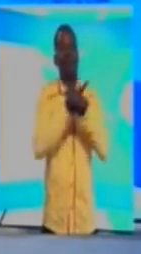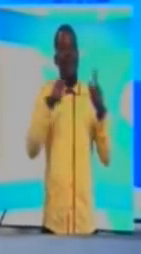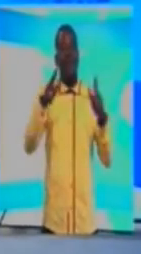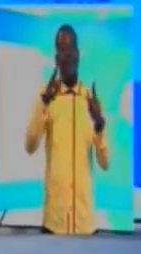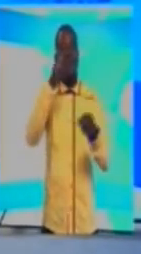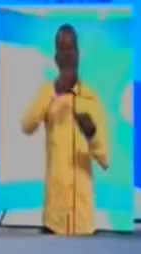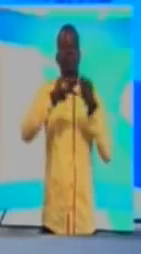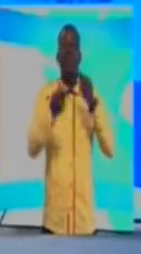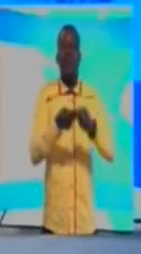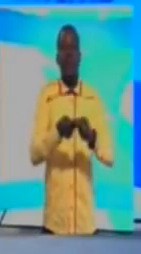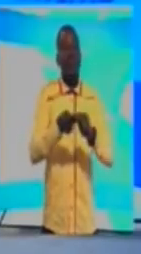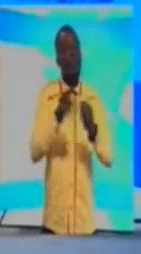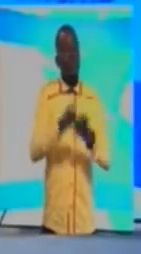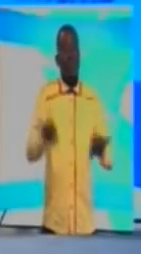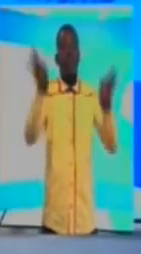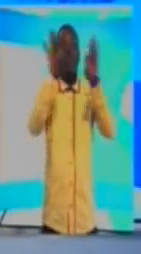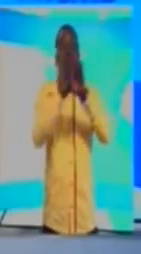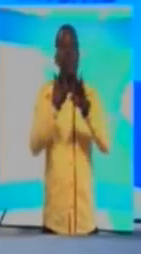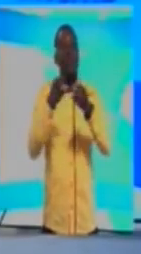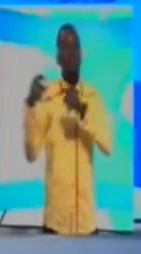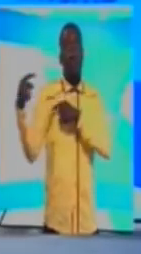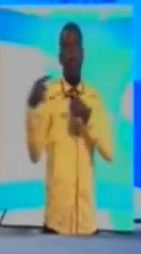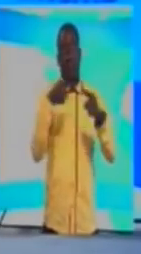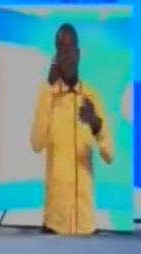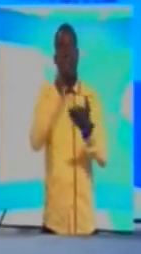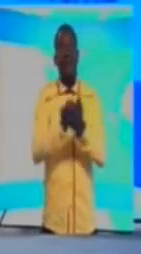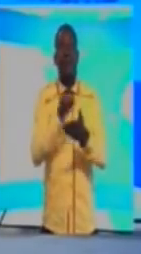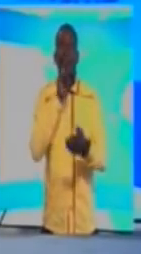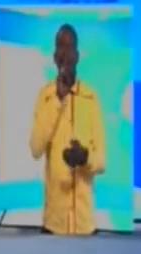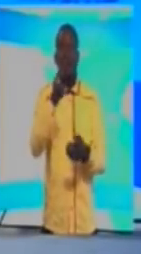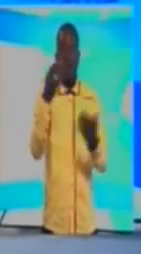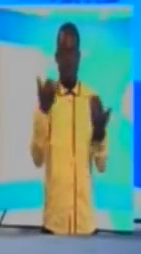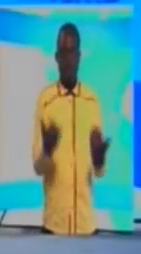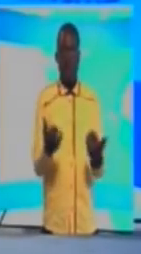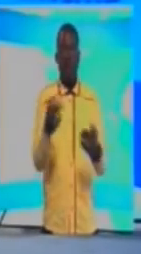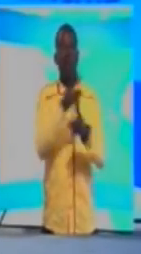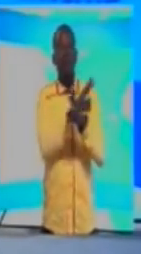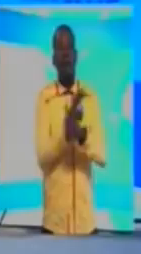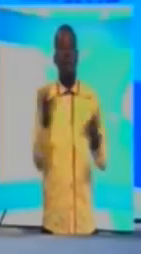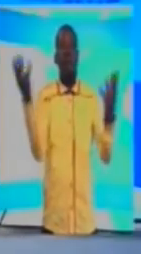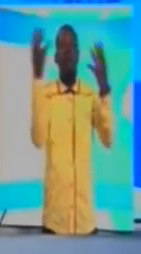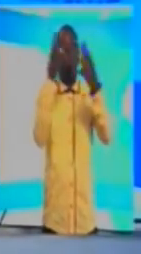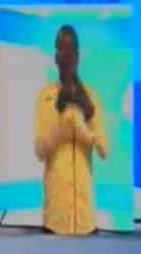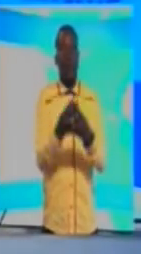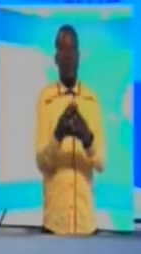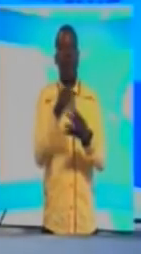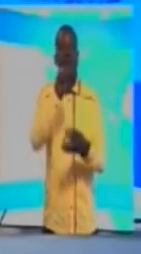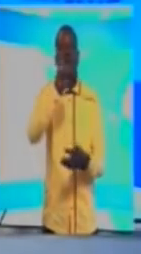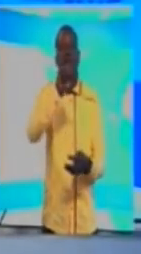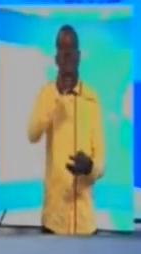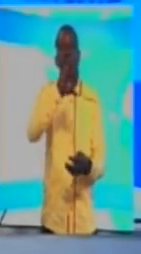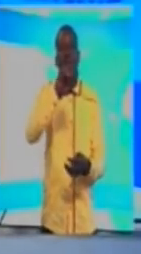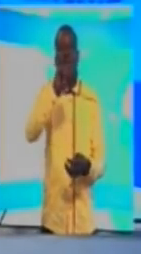nombre important d'Occidentaux qui combattaient pour Daesh. Ils sont actuellement détenus dans des prisons kurdes en Syrie.